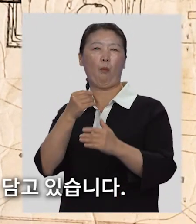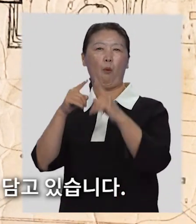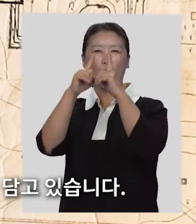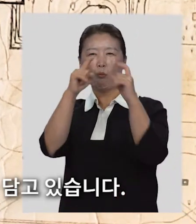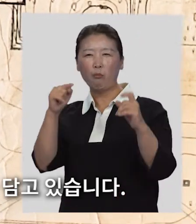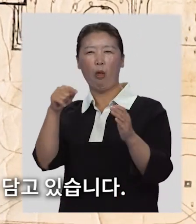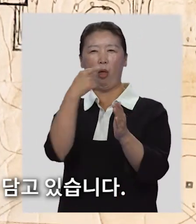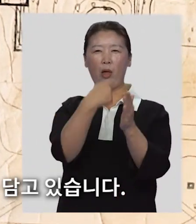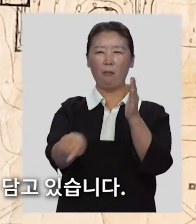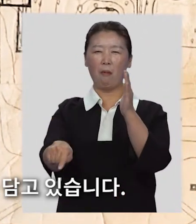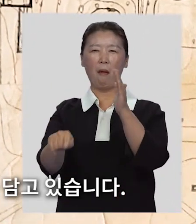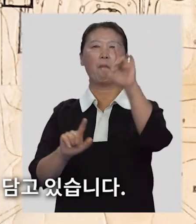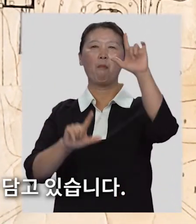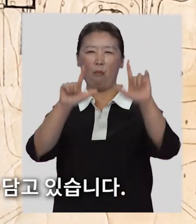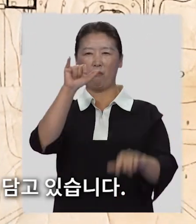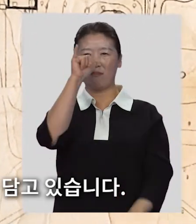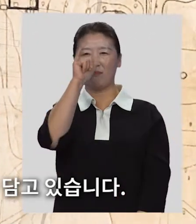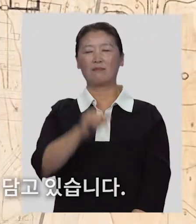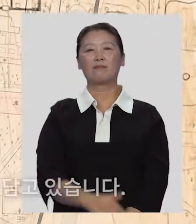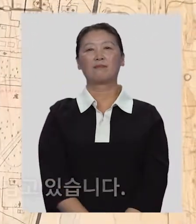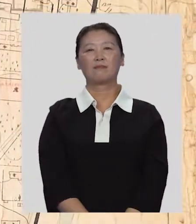있습니다.